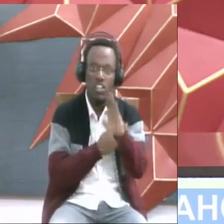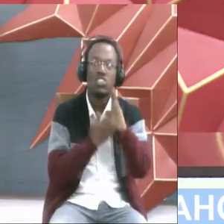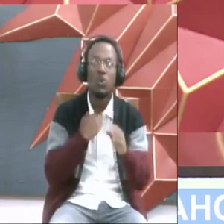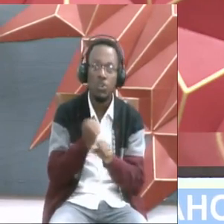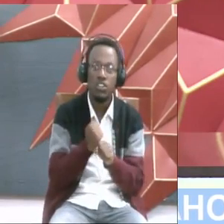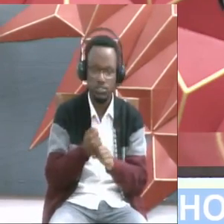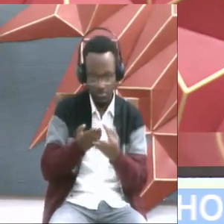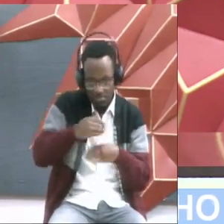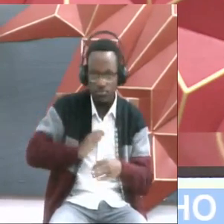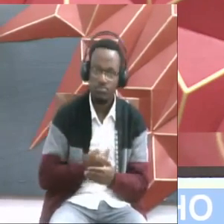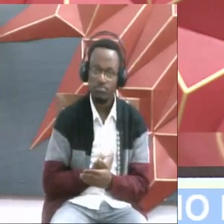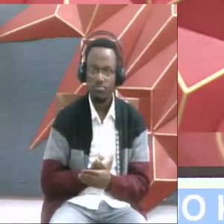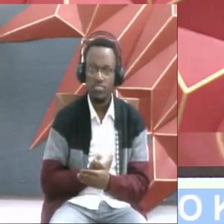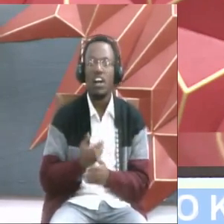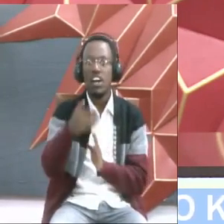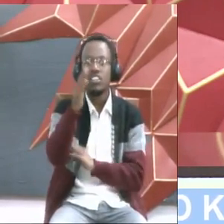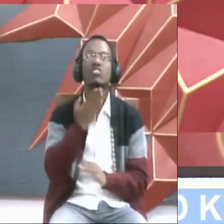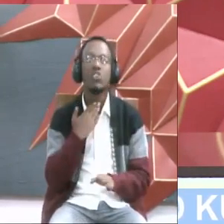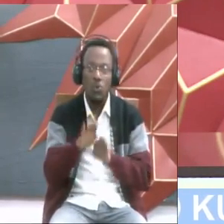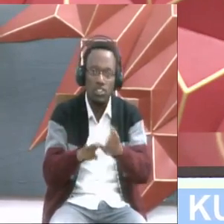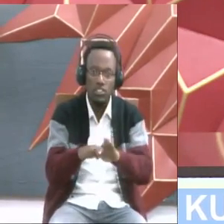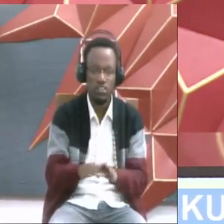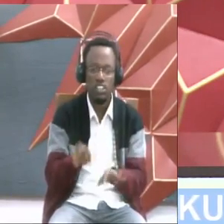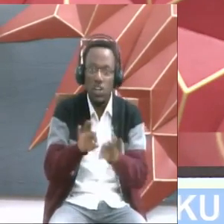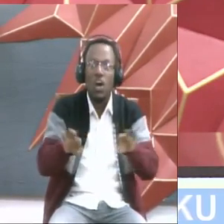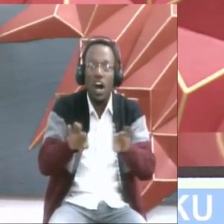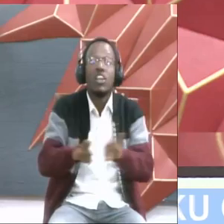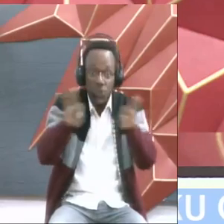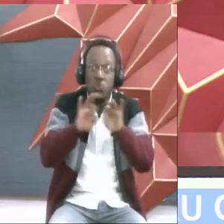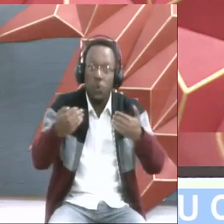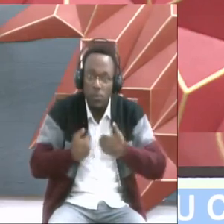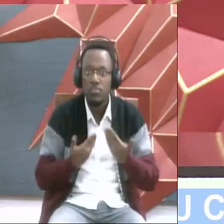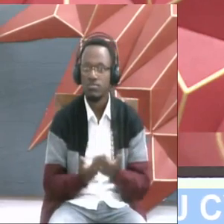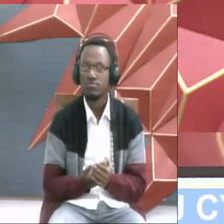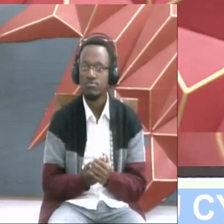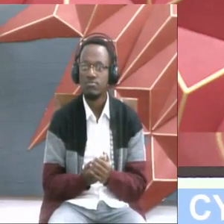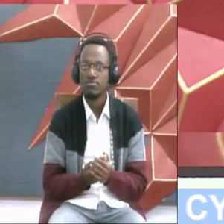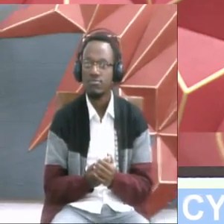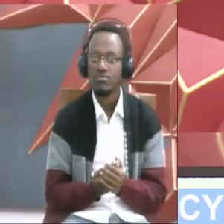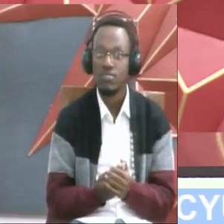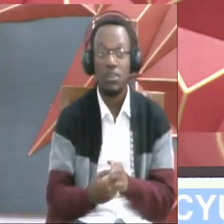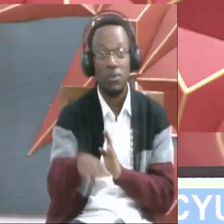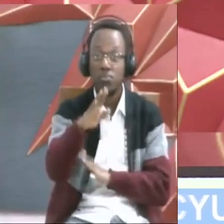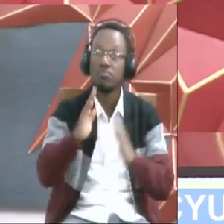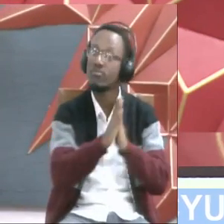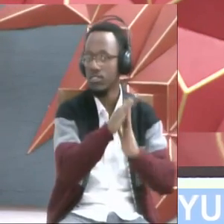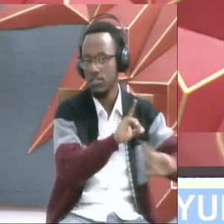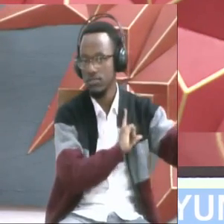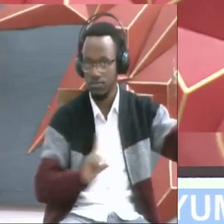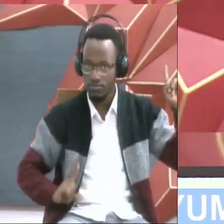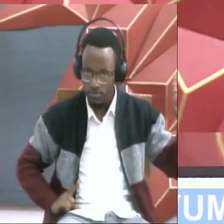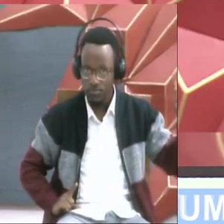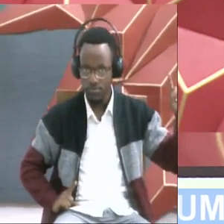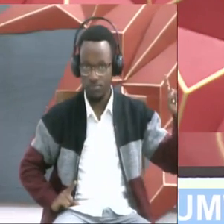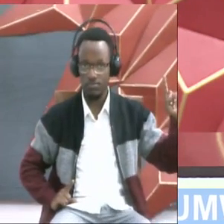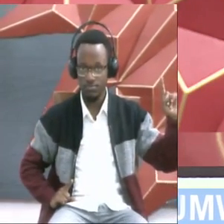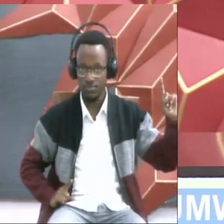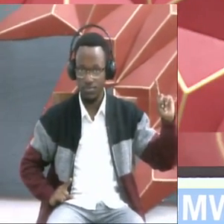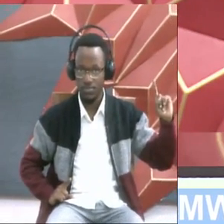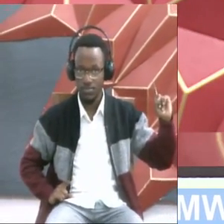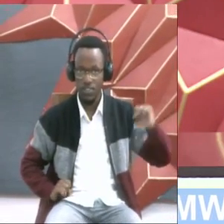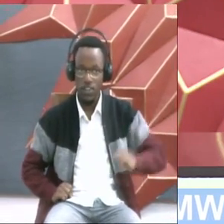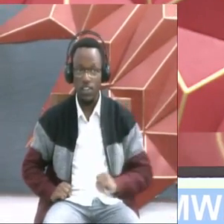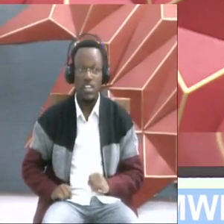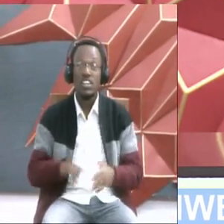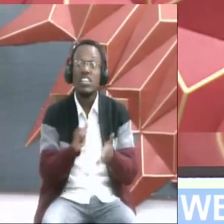nitwe maguru yayo izoca muri twebwe ahubwo Imana ishimwe cyane bibe